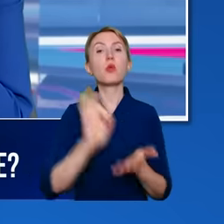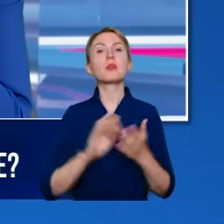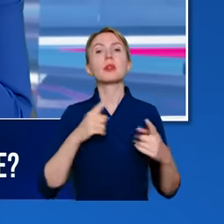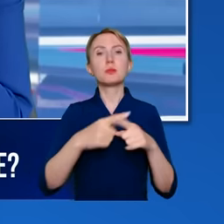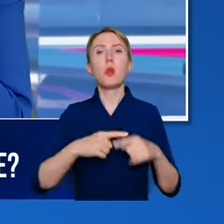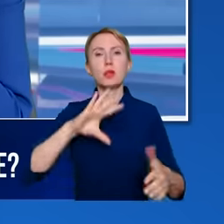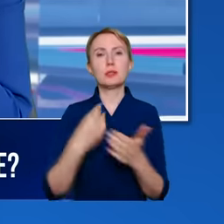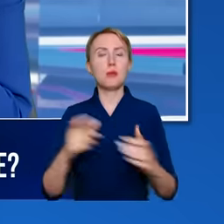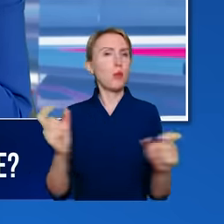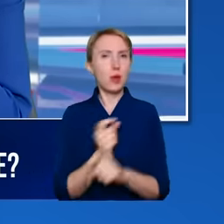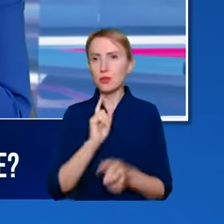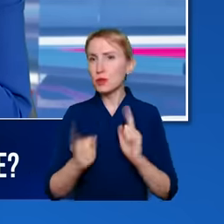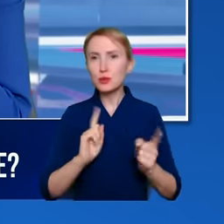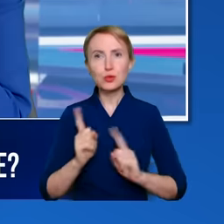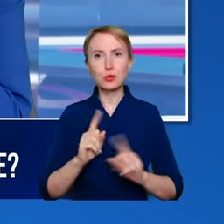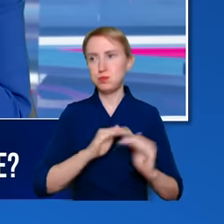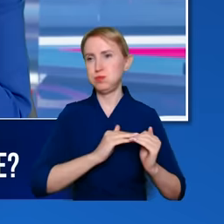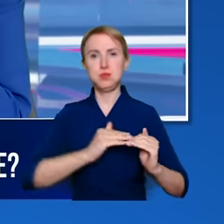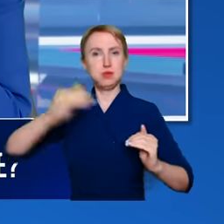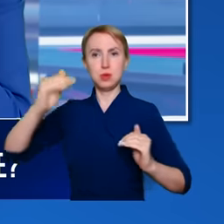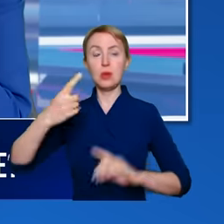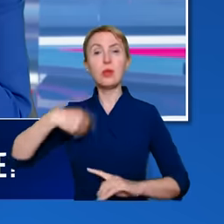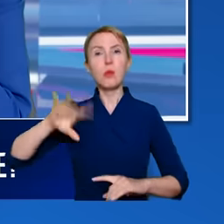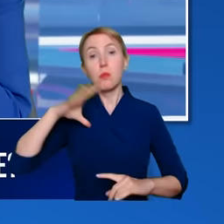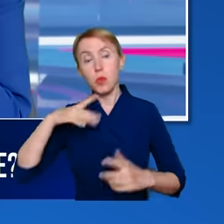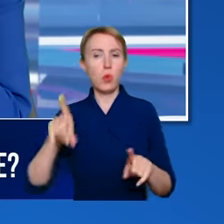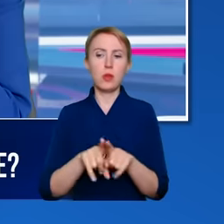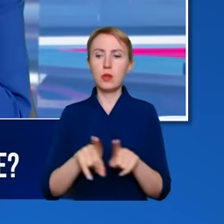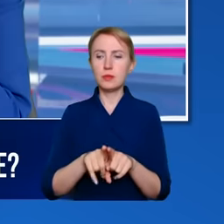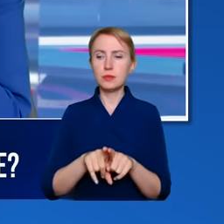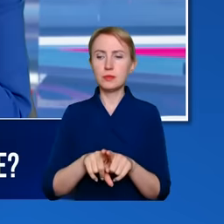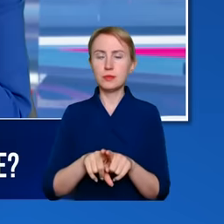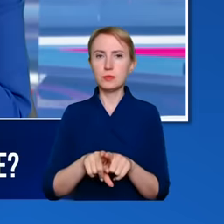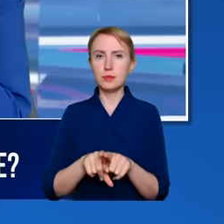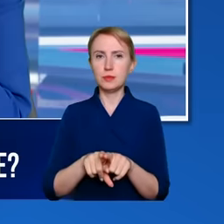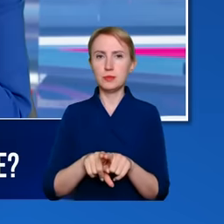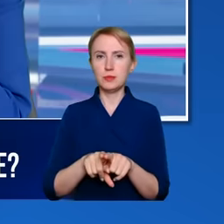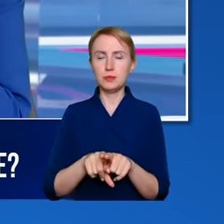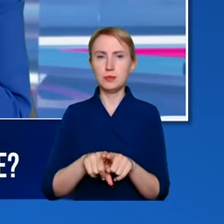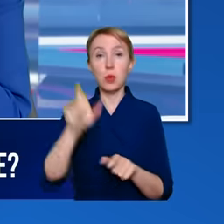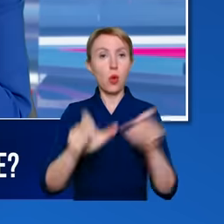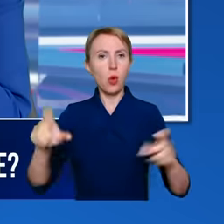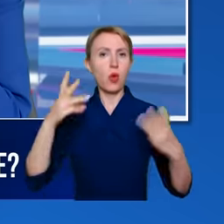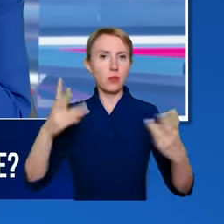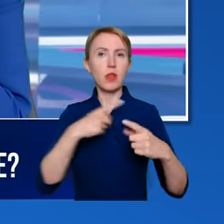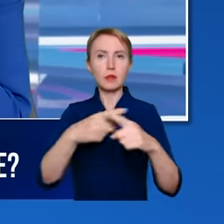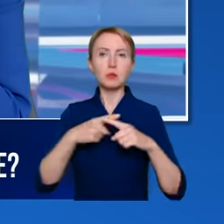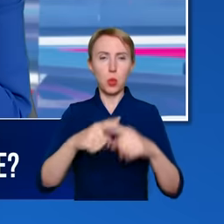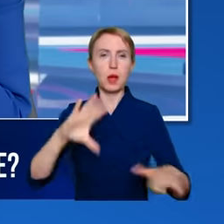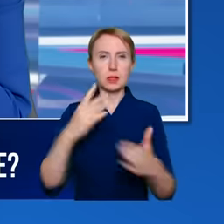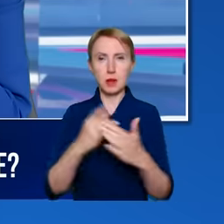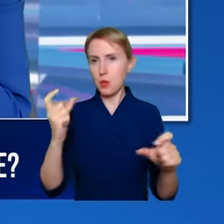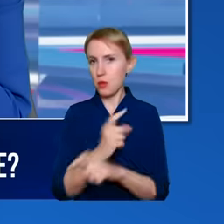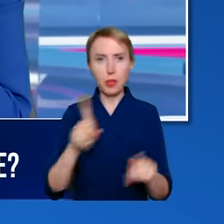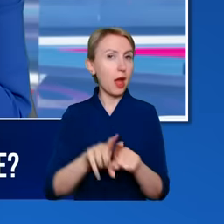bardzo szybko skoczyło. Znaczy, tam akurat byli pisowcy nominanci właśnie w tychże spółkach Skarbu Państwa, także w